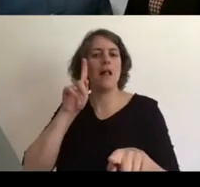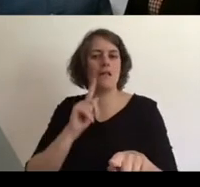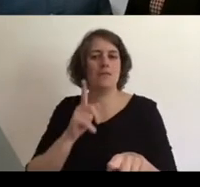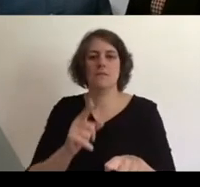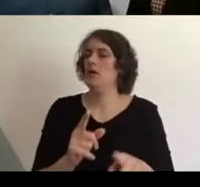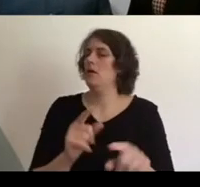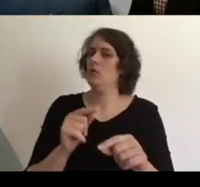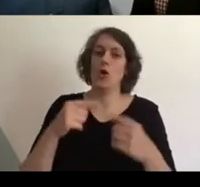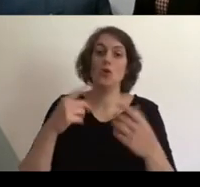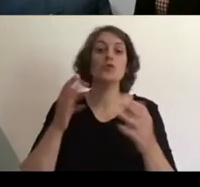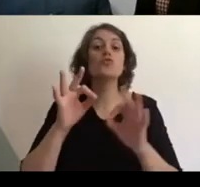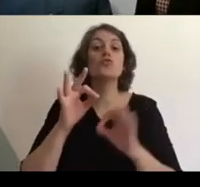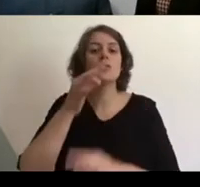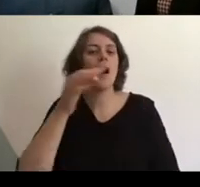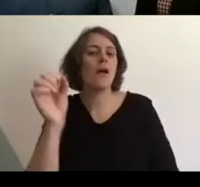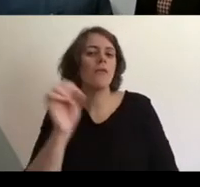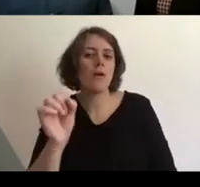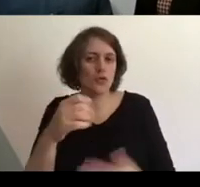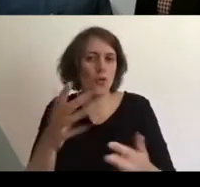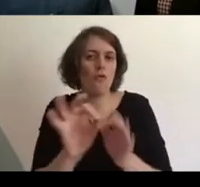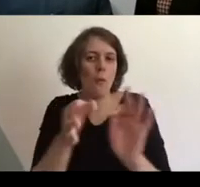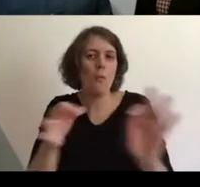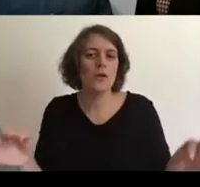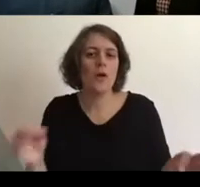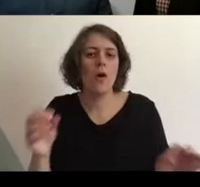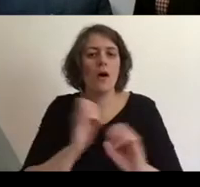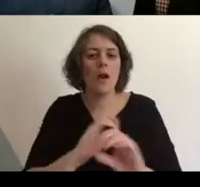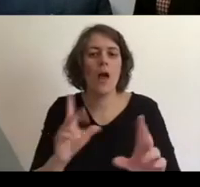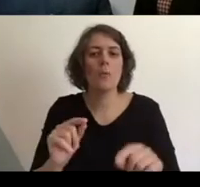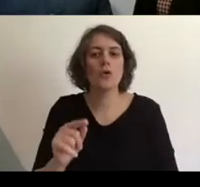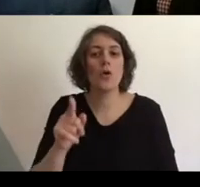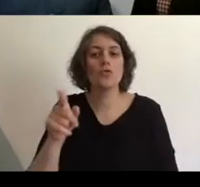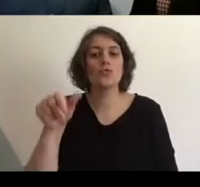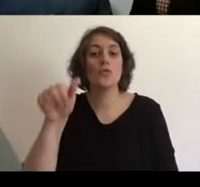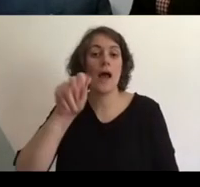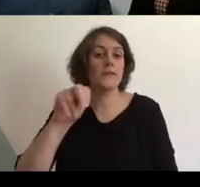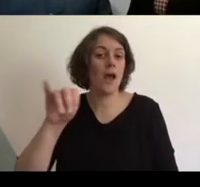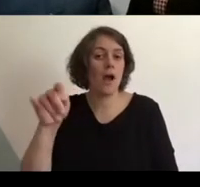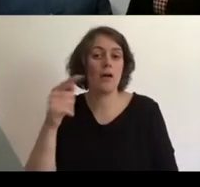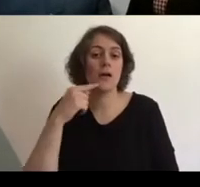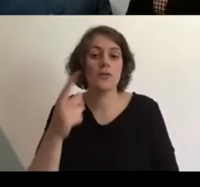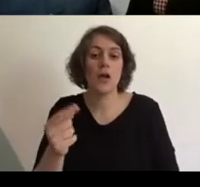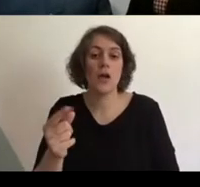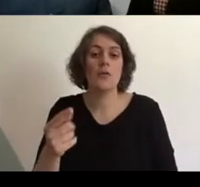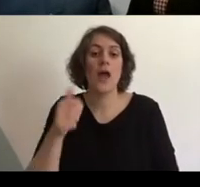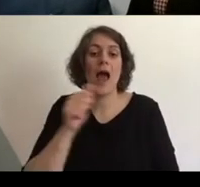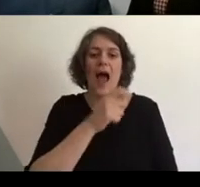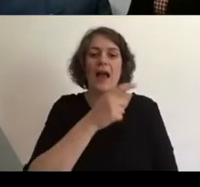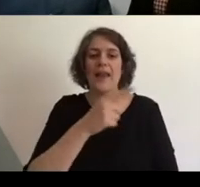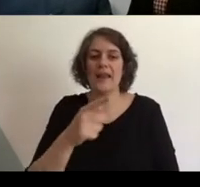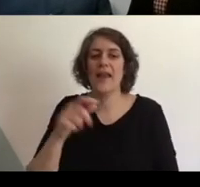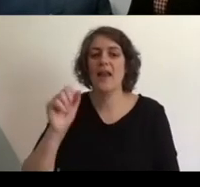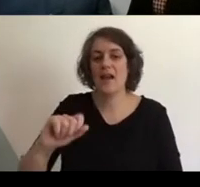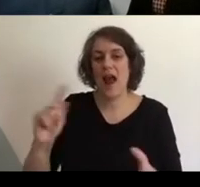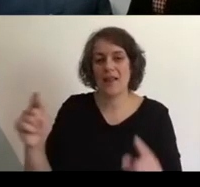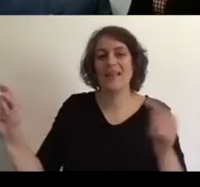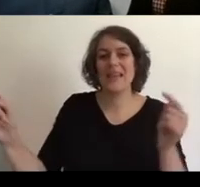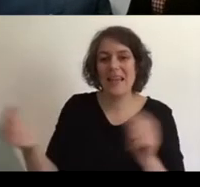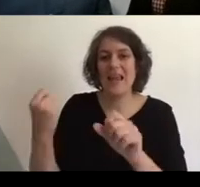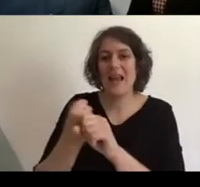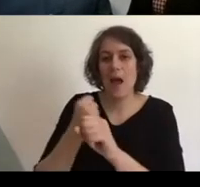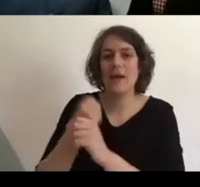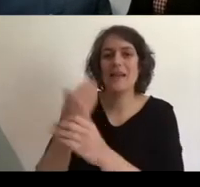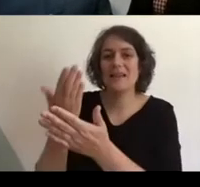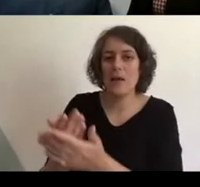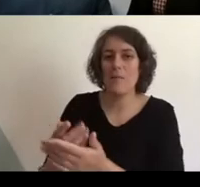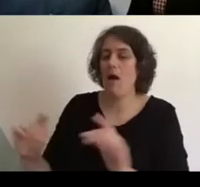dieser Aspekt, mit dem Sie zum Beispiel oder mit dem du, Anja, zum Beispiel mit dem AGG gegen diesen Arbeitgeber vorgehen kannst. Und ich